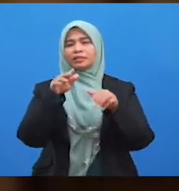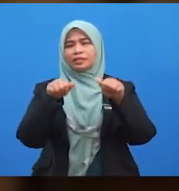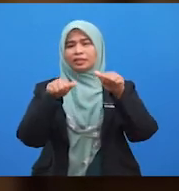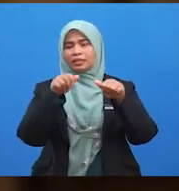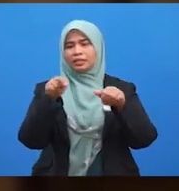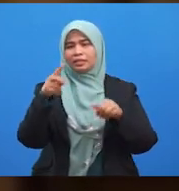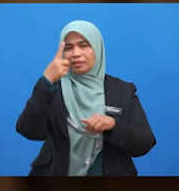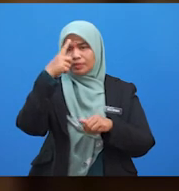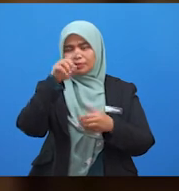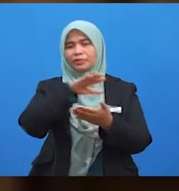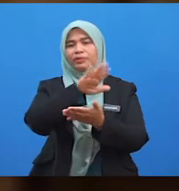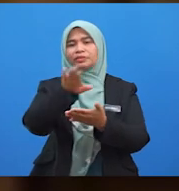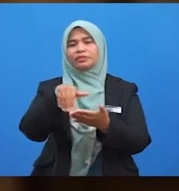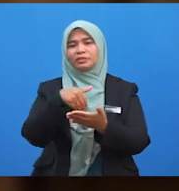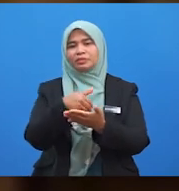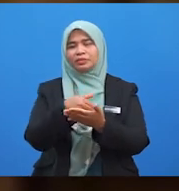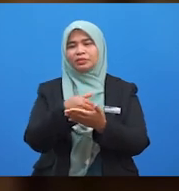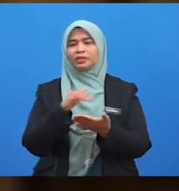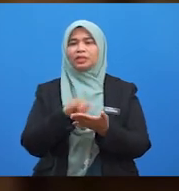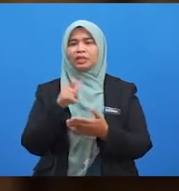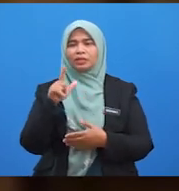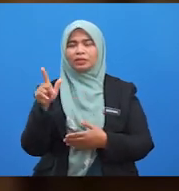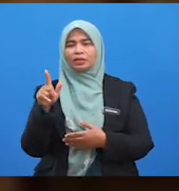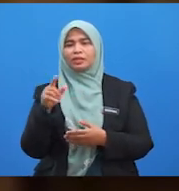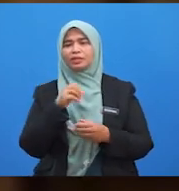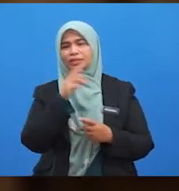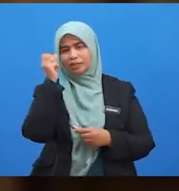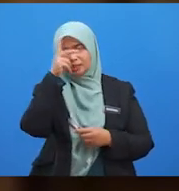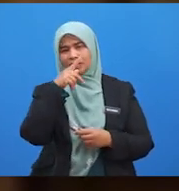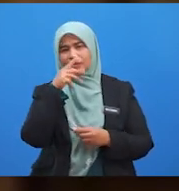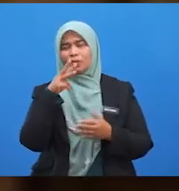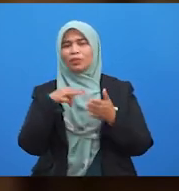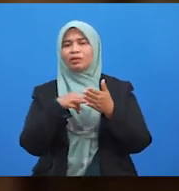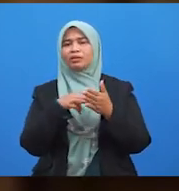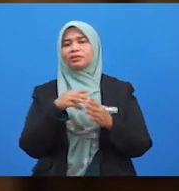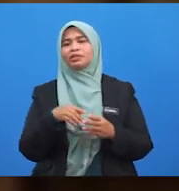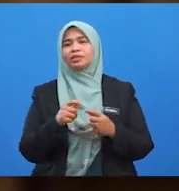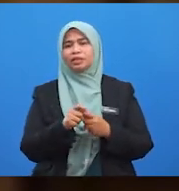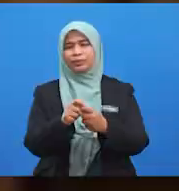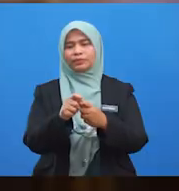keadilan untuk semua, itulah peketi wajar diturut.